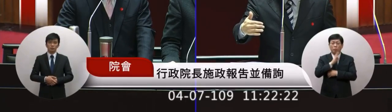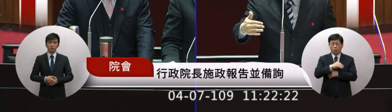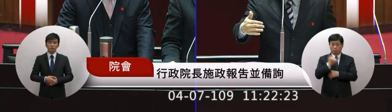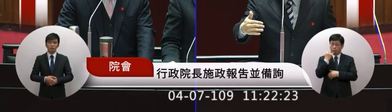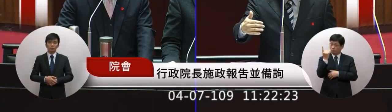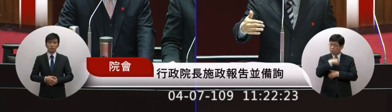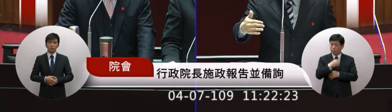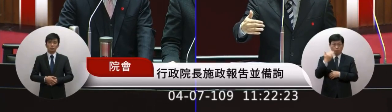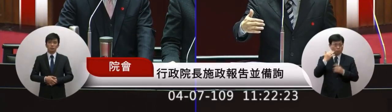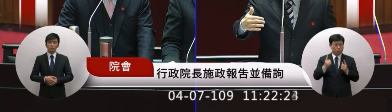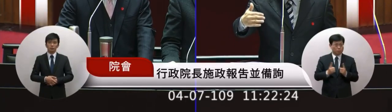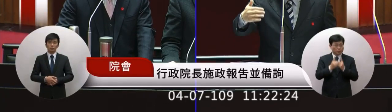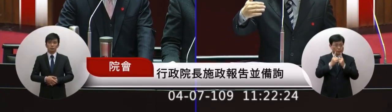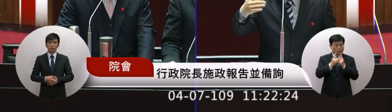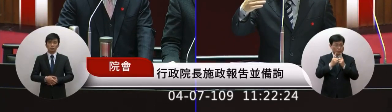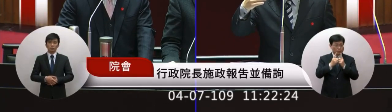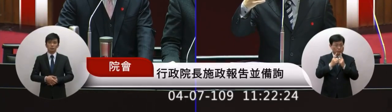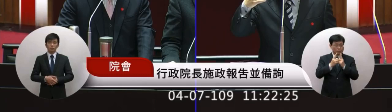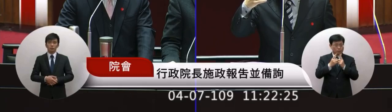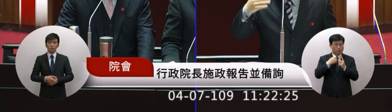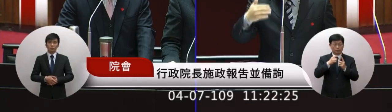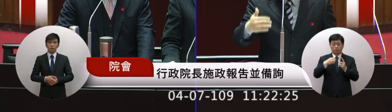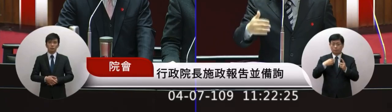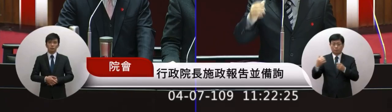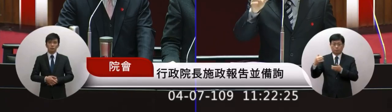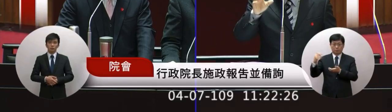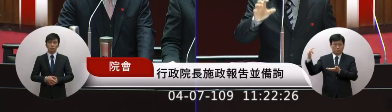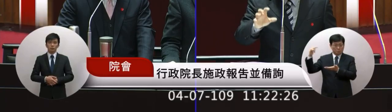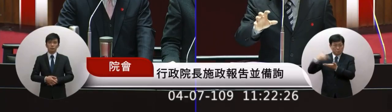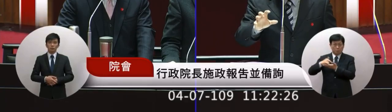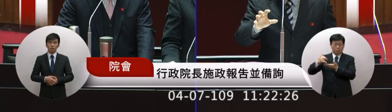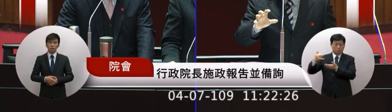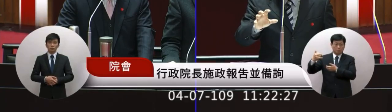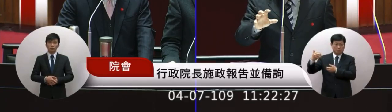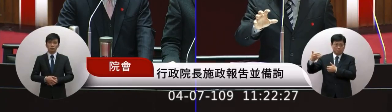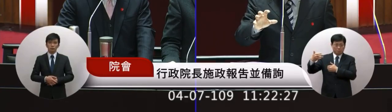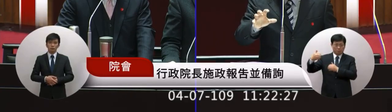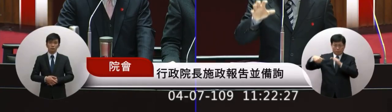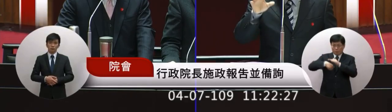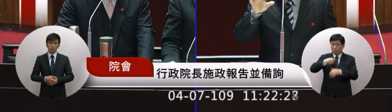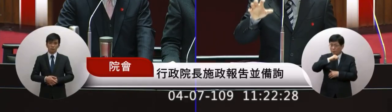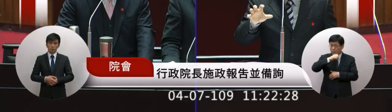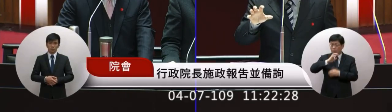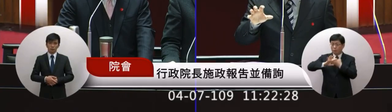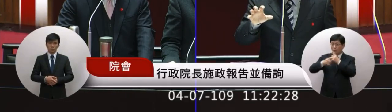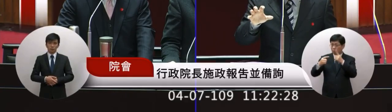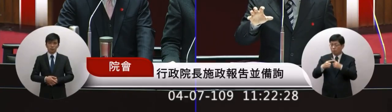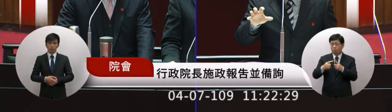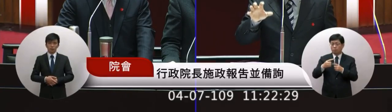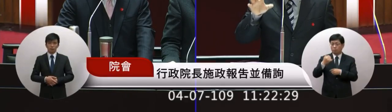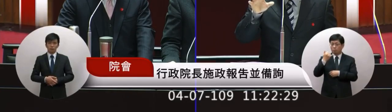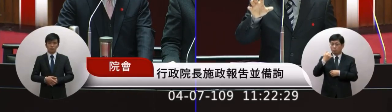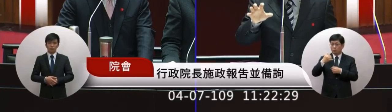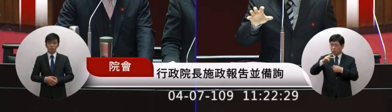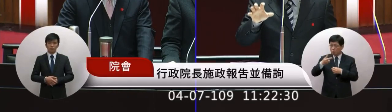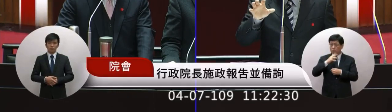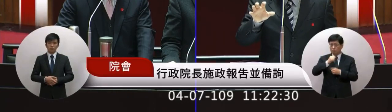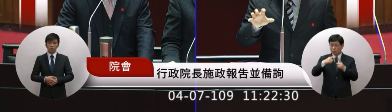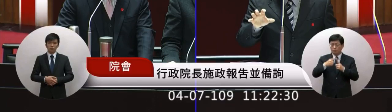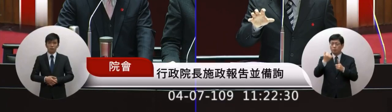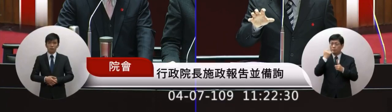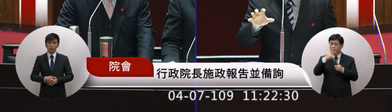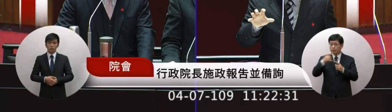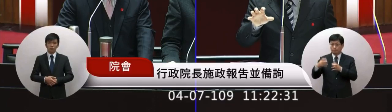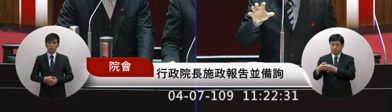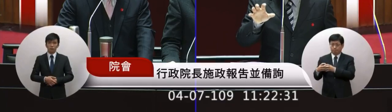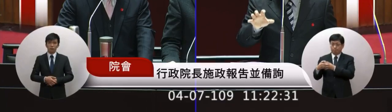来入境到我国的境外人士，能够先做一个集